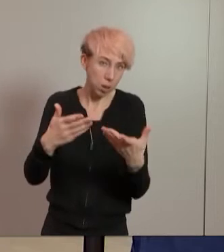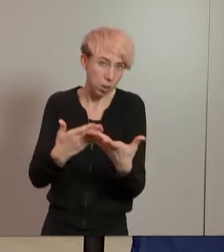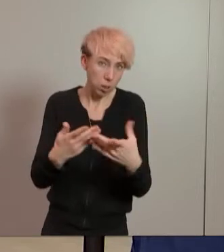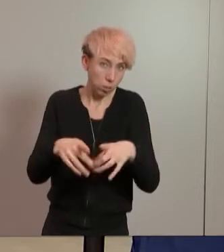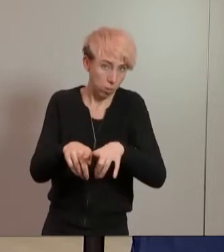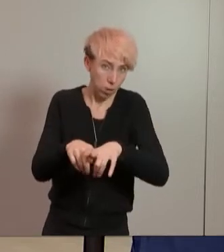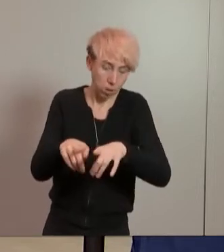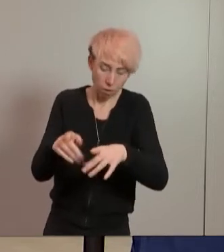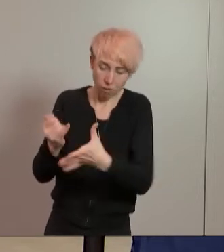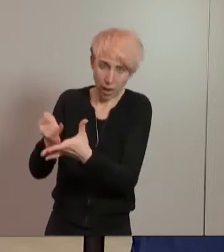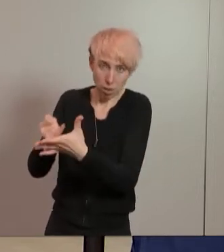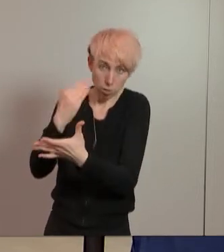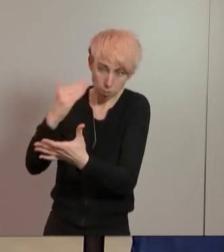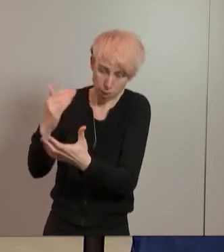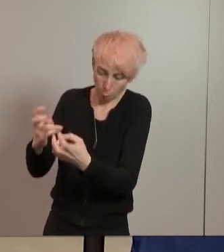de repousser